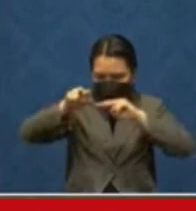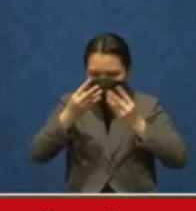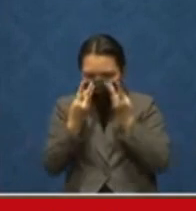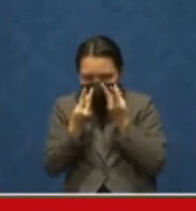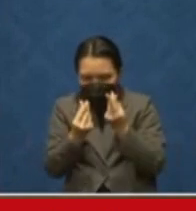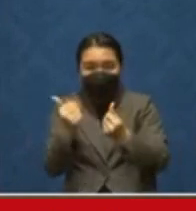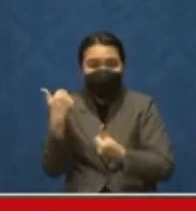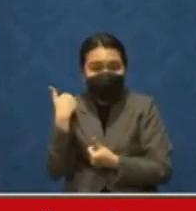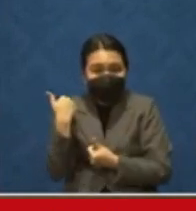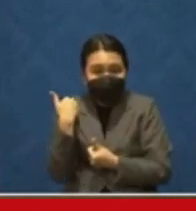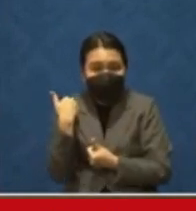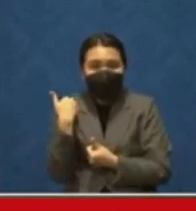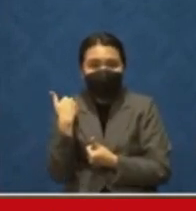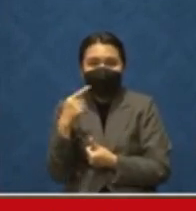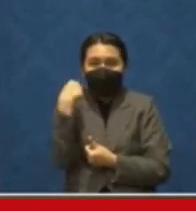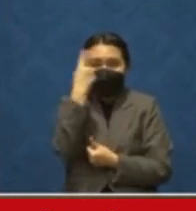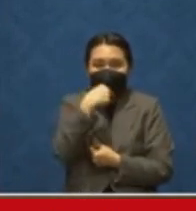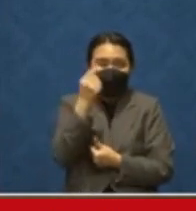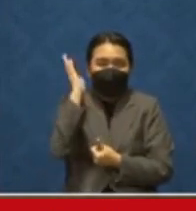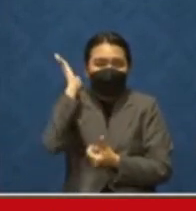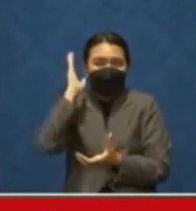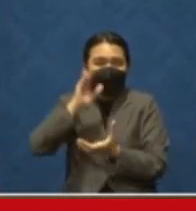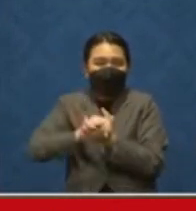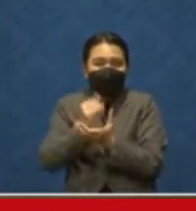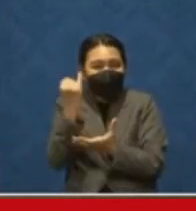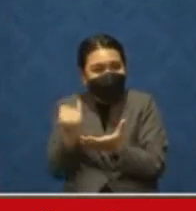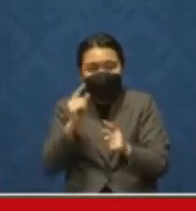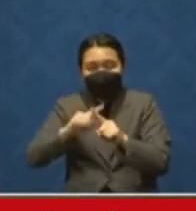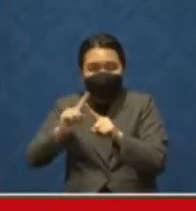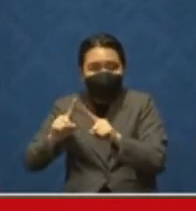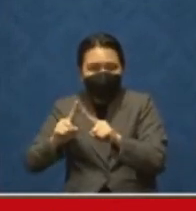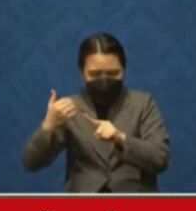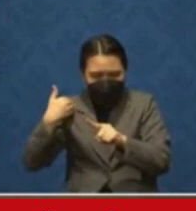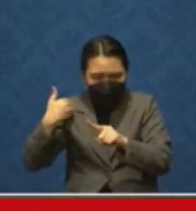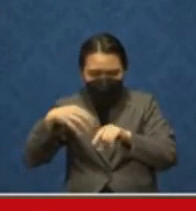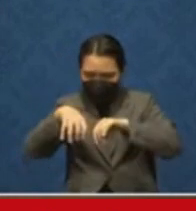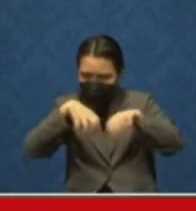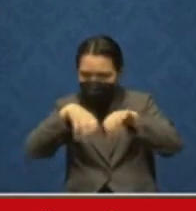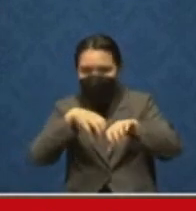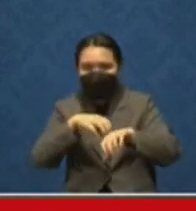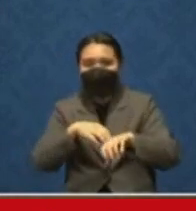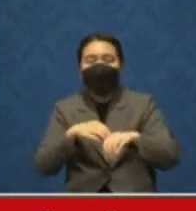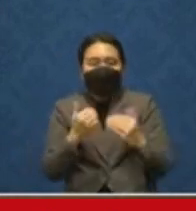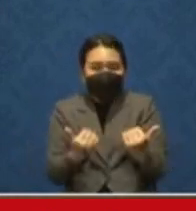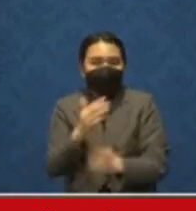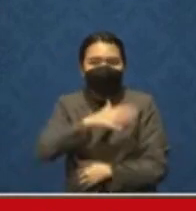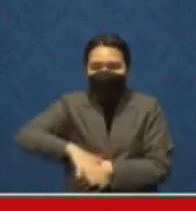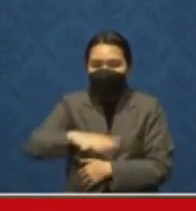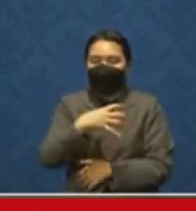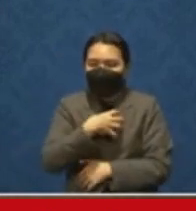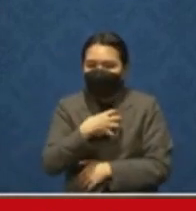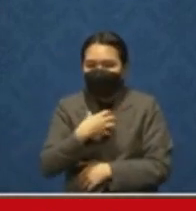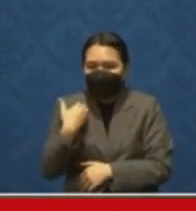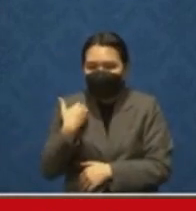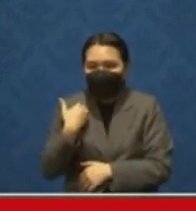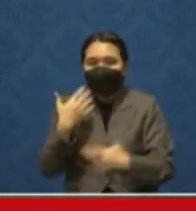คุณจะไปหลอกชาวบ้านไม่ได้ง่ายๆนะเพราะเขาเอาจริงเอาจังมากตรวจสอบด้วยใครไปปี